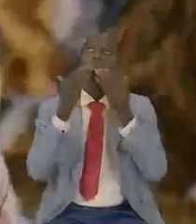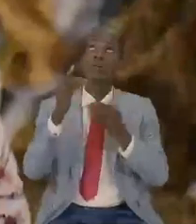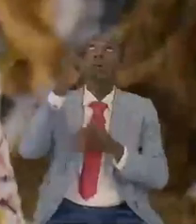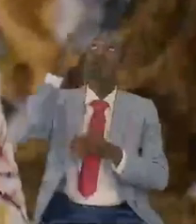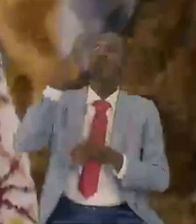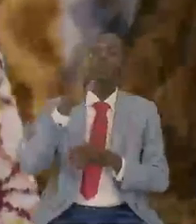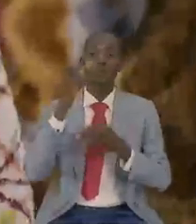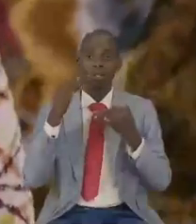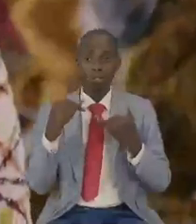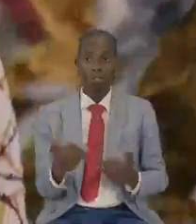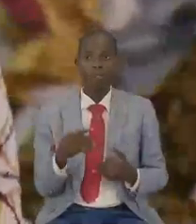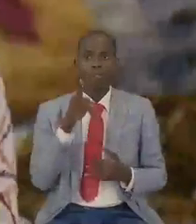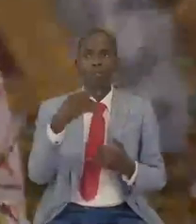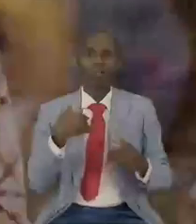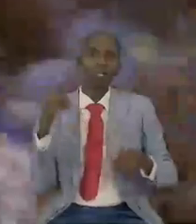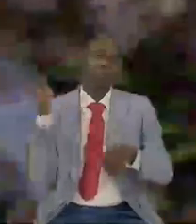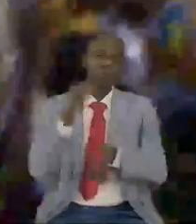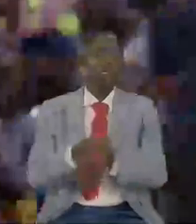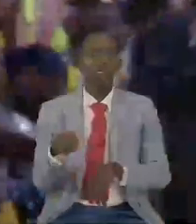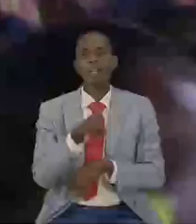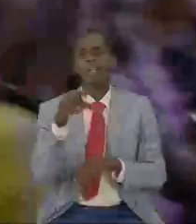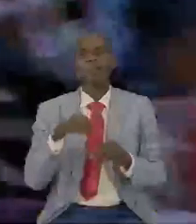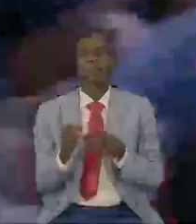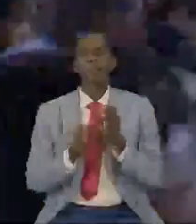Maintenant, tu as vaincu.